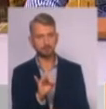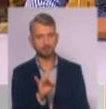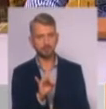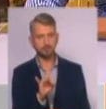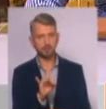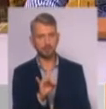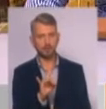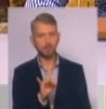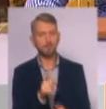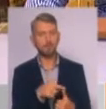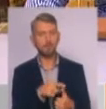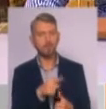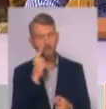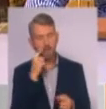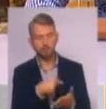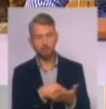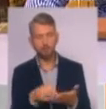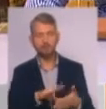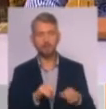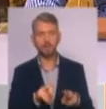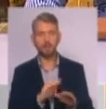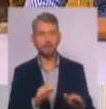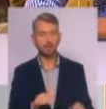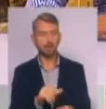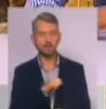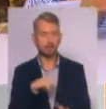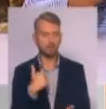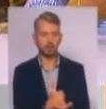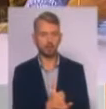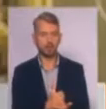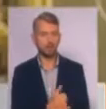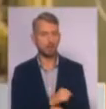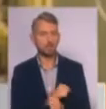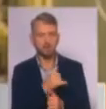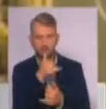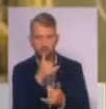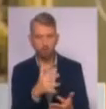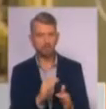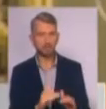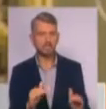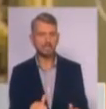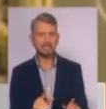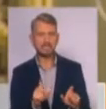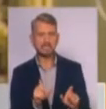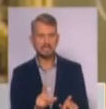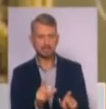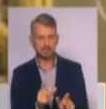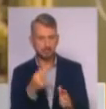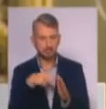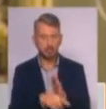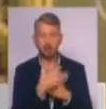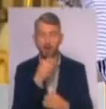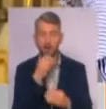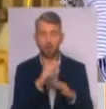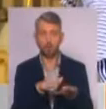мер по-перше, акцентував, що безпека дітей – це найголовніше. І не можуть діти сидіти всередині гарного садочку,